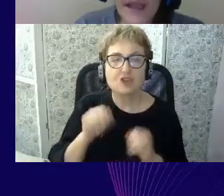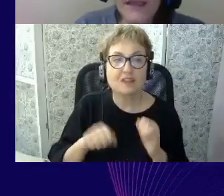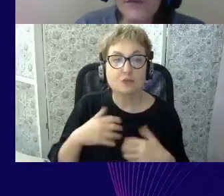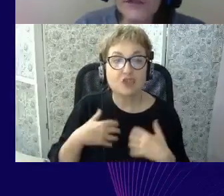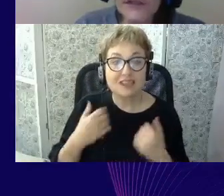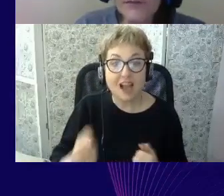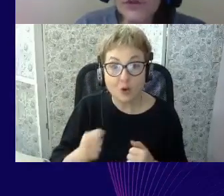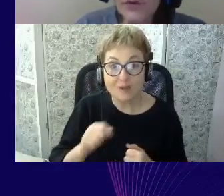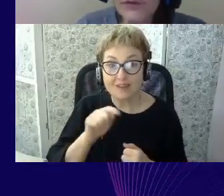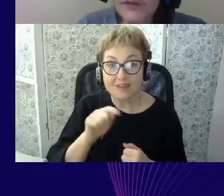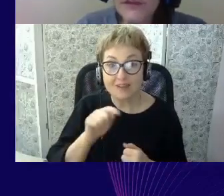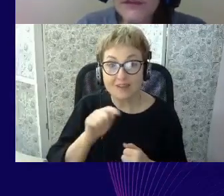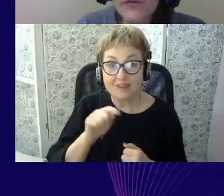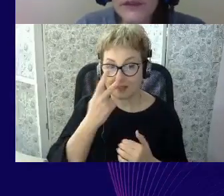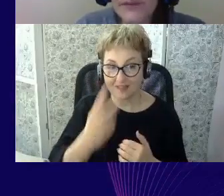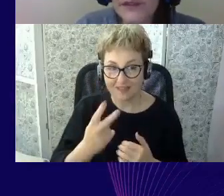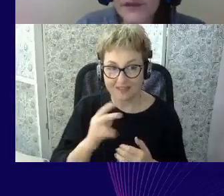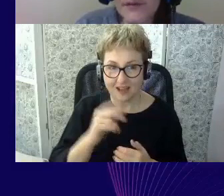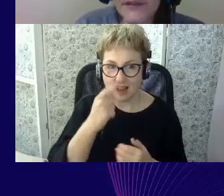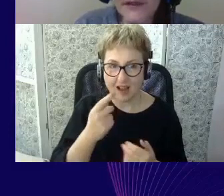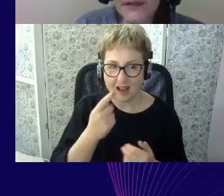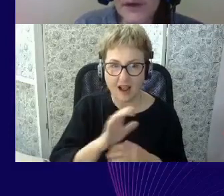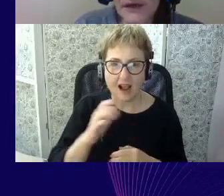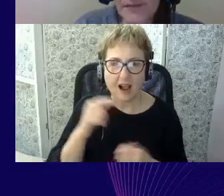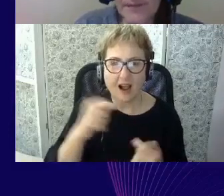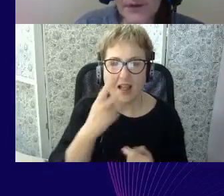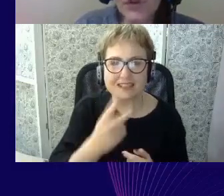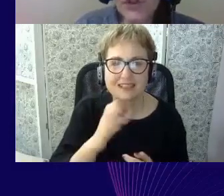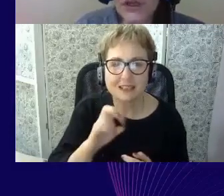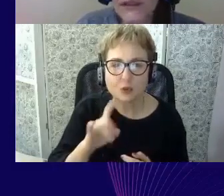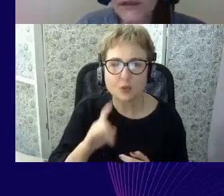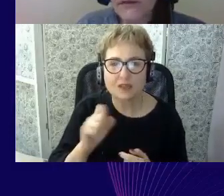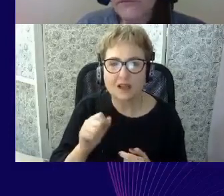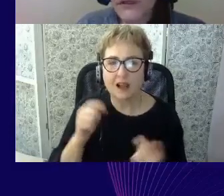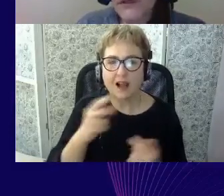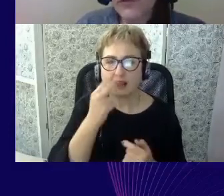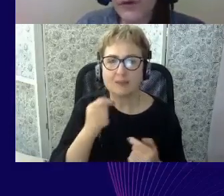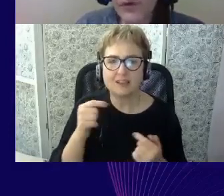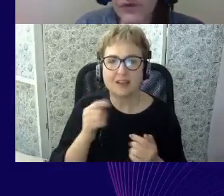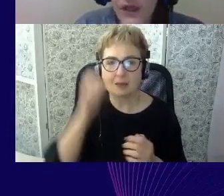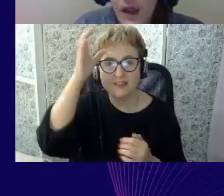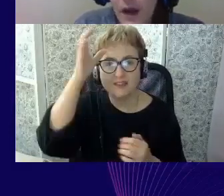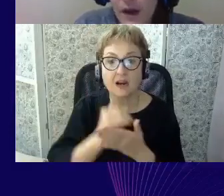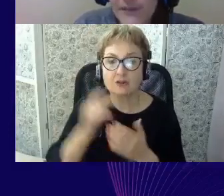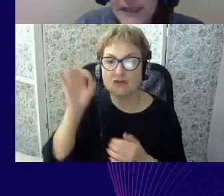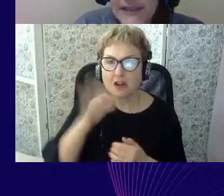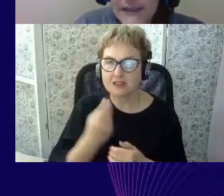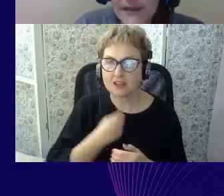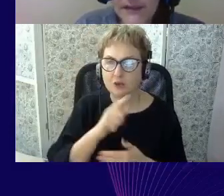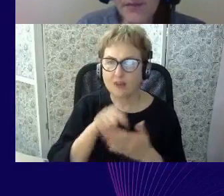здоровья. И вот здесь мы снова видим отсылку к адаптированной образовательной программе. Очень часто мне задают вопрос,